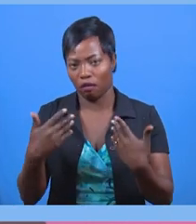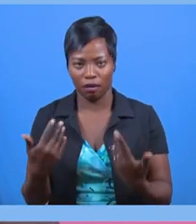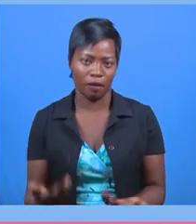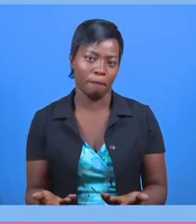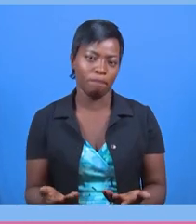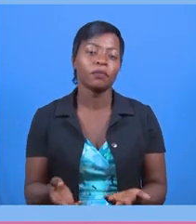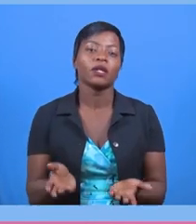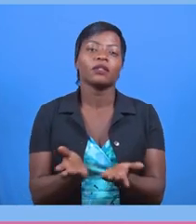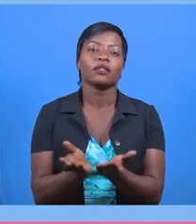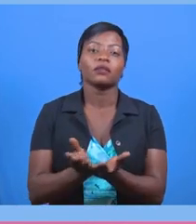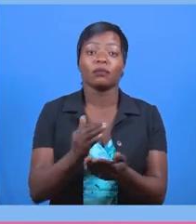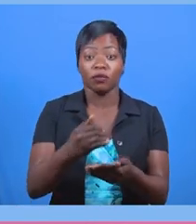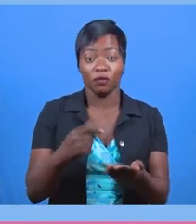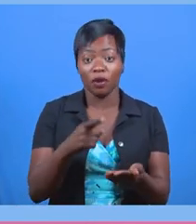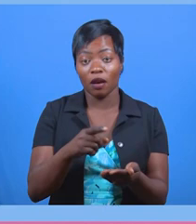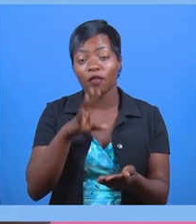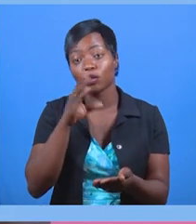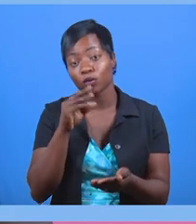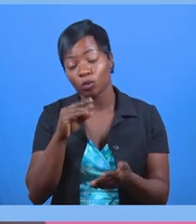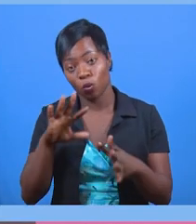vakati munhu